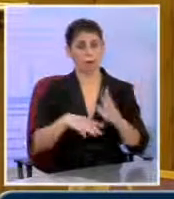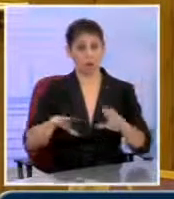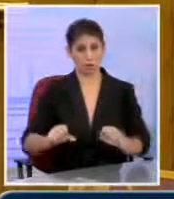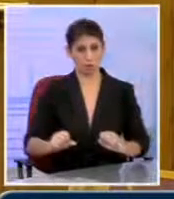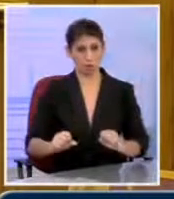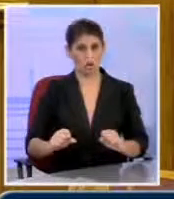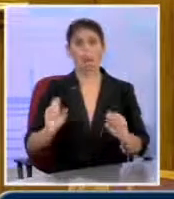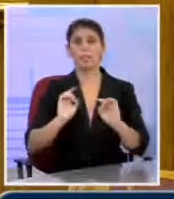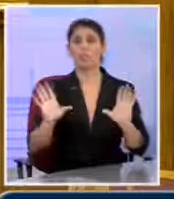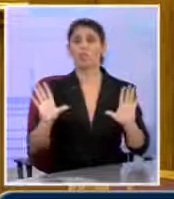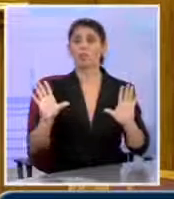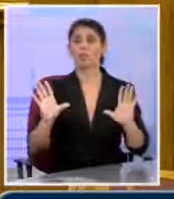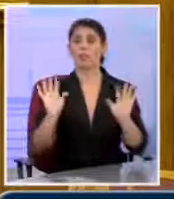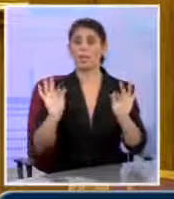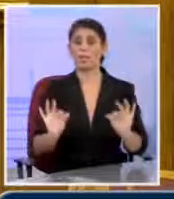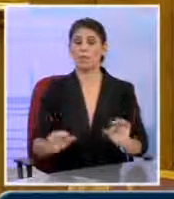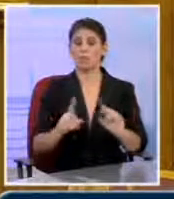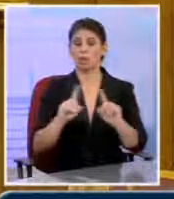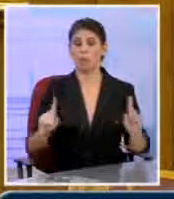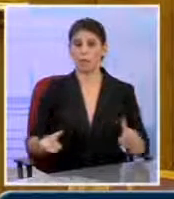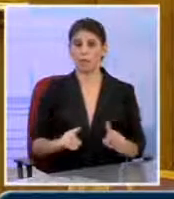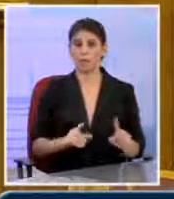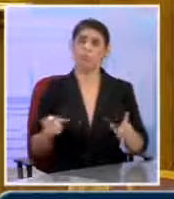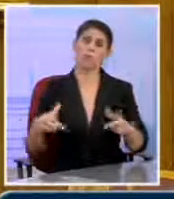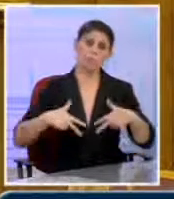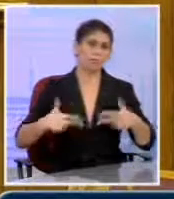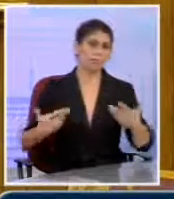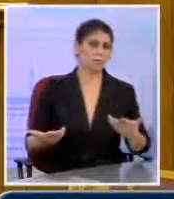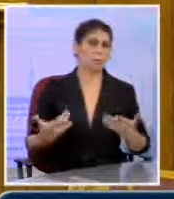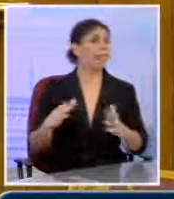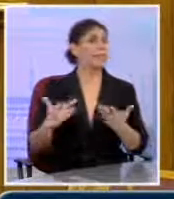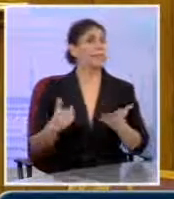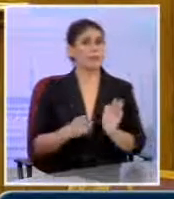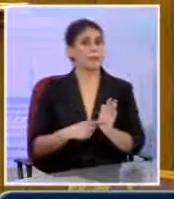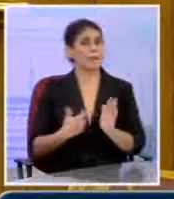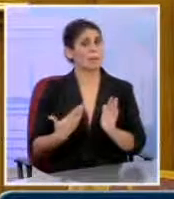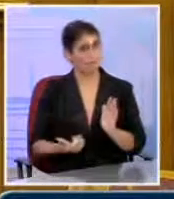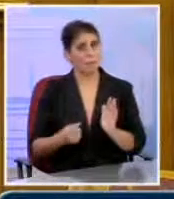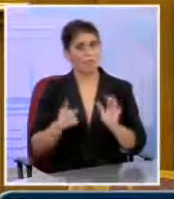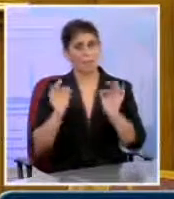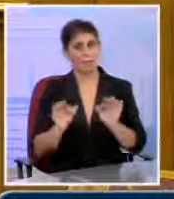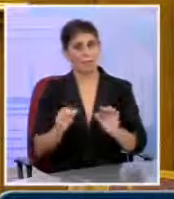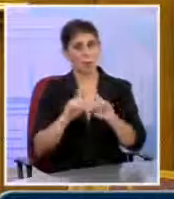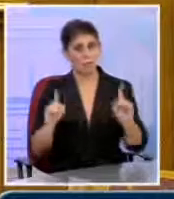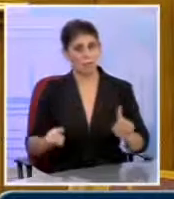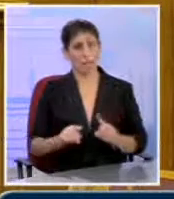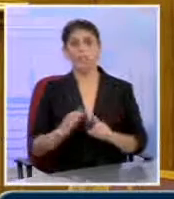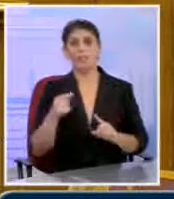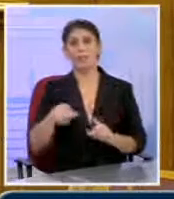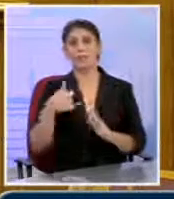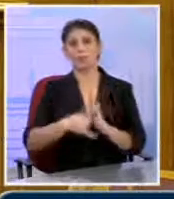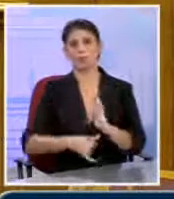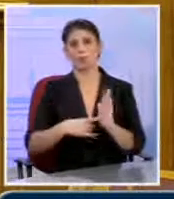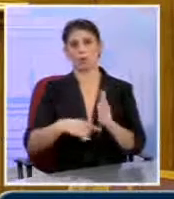καθεστώς και χωρίς κανένα ρυθμιστικό πλαίσιο από πλευράς κράτους. Και γιατί θα έπρεπε να υπάρχει ρυθμιστικό πλαίσιο? Γιατί αυτή είναι η ουσία